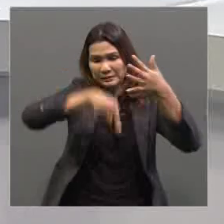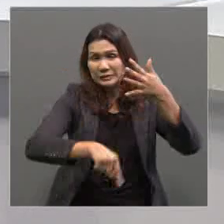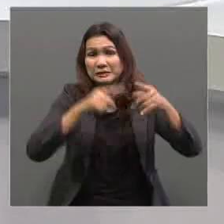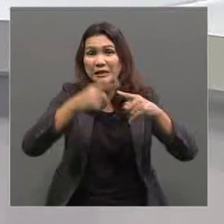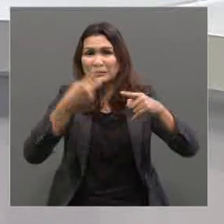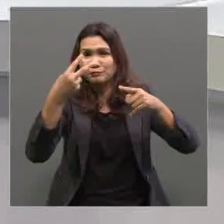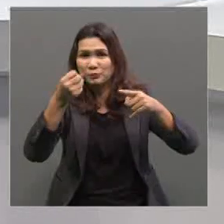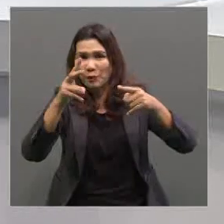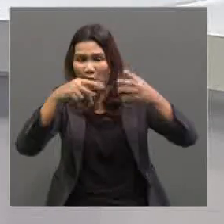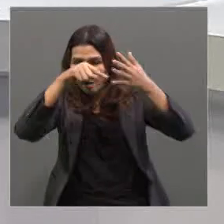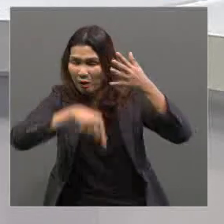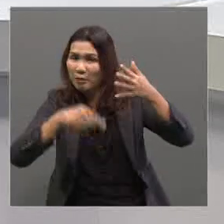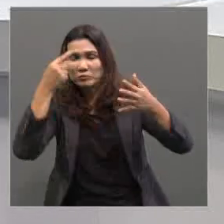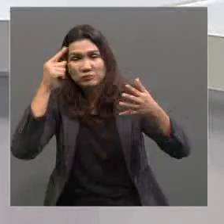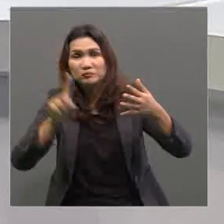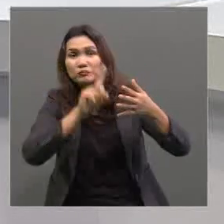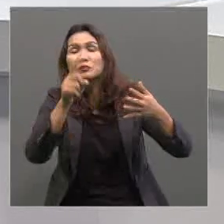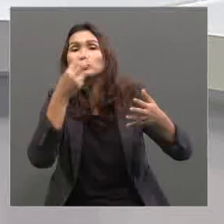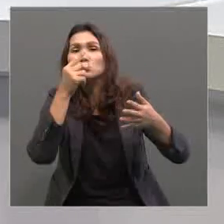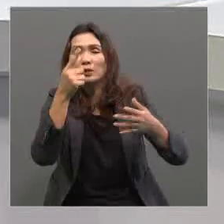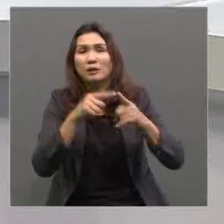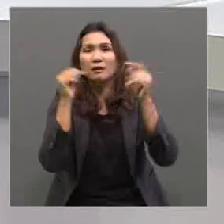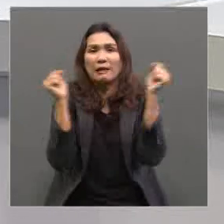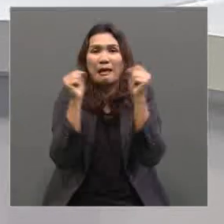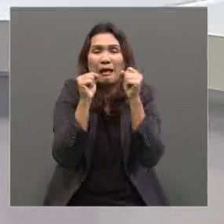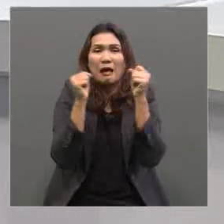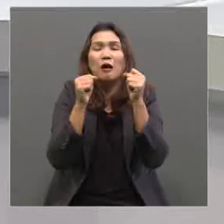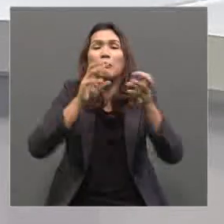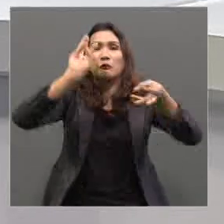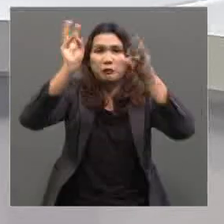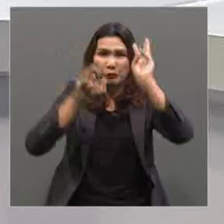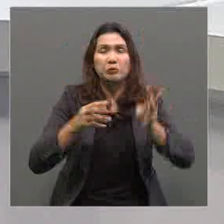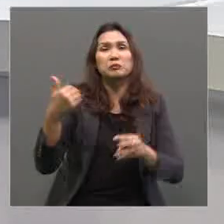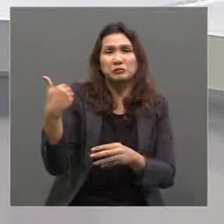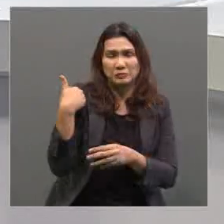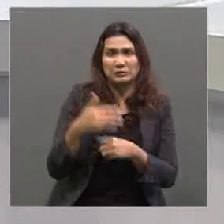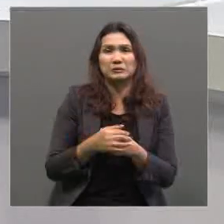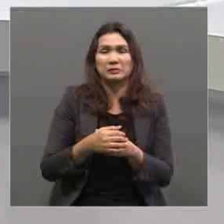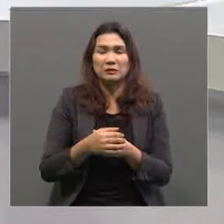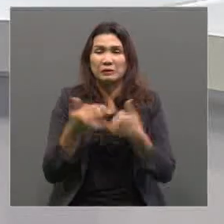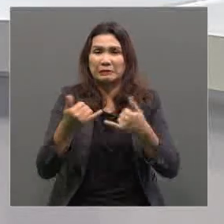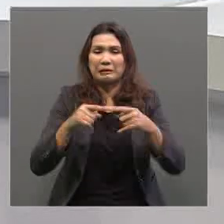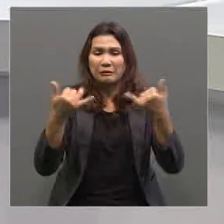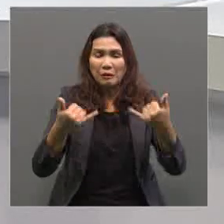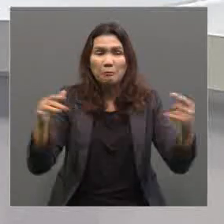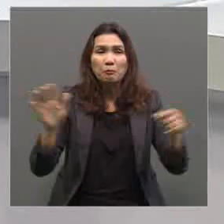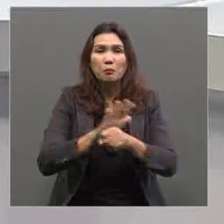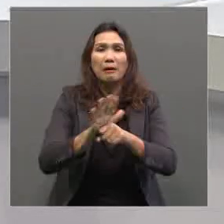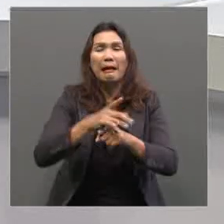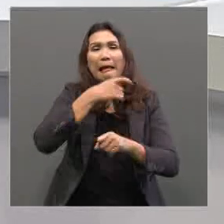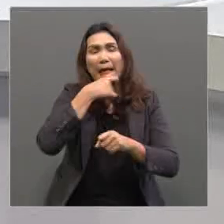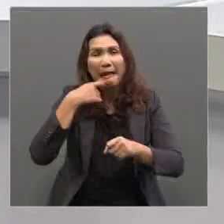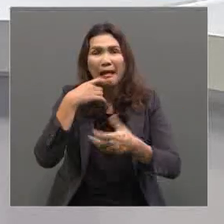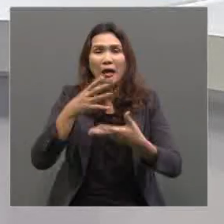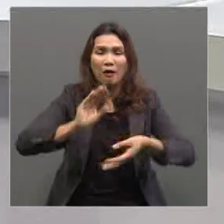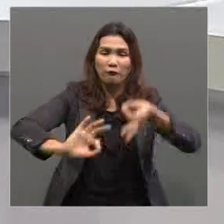เดี๋ยวก็ต้องมาดูกันอีกทีนะฮะในช่วงของฤดูหนาวเนี่ยฝุ่นมันก็มักจะมาแต่ว่าปีนี้มันมีเรื่องของภัยแล้งด้วยมันก็มีเรื่องของปัญห